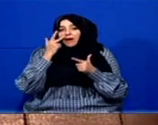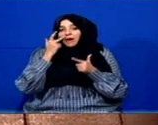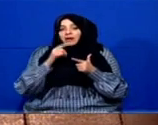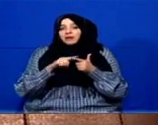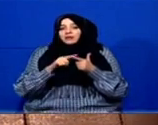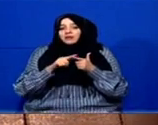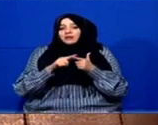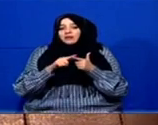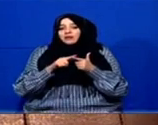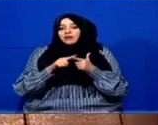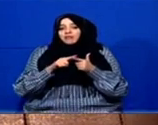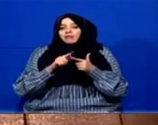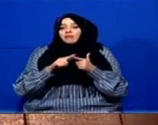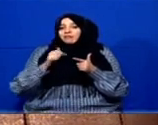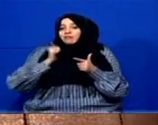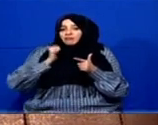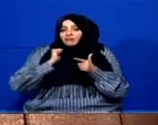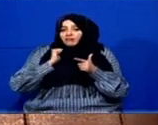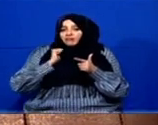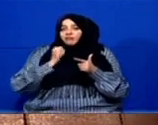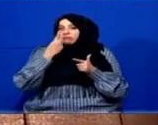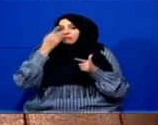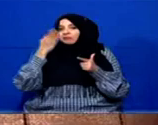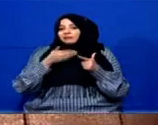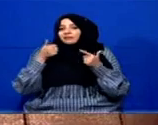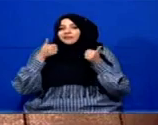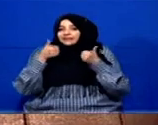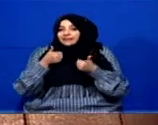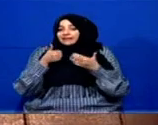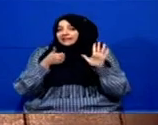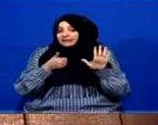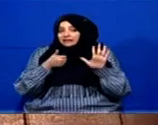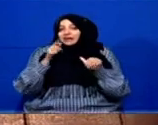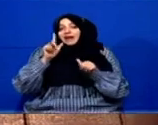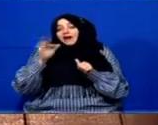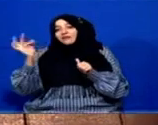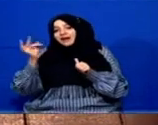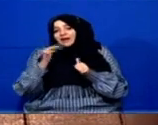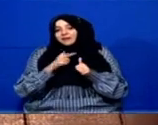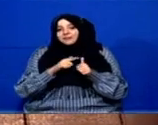يرث والام هنا ترسوا السدس لوجود الاخوه